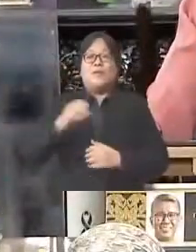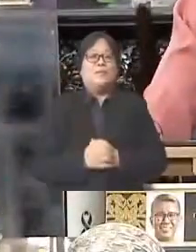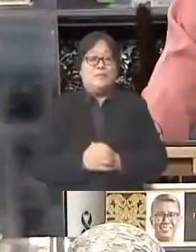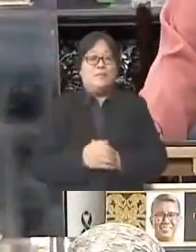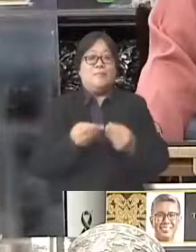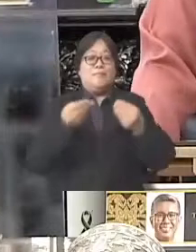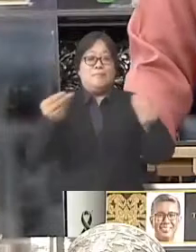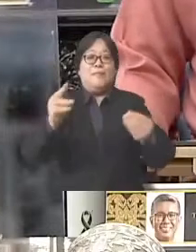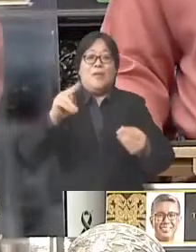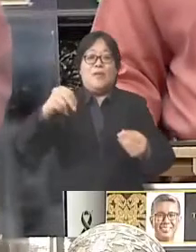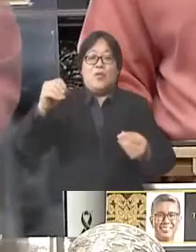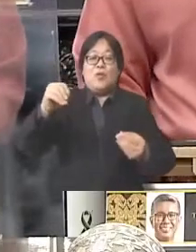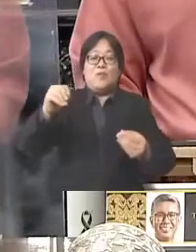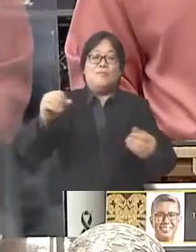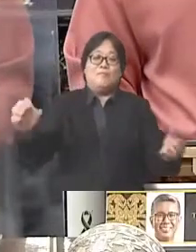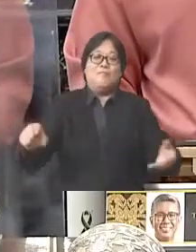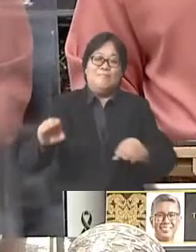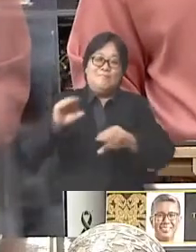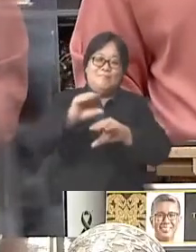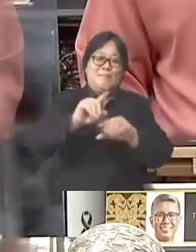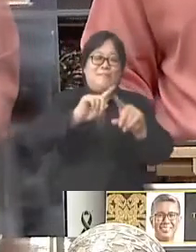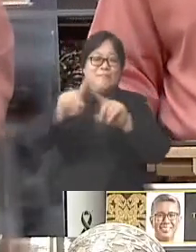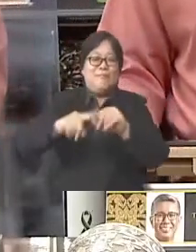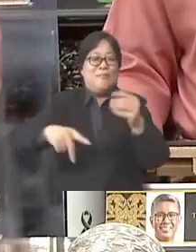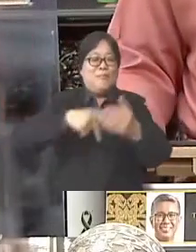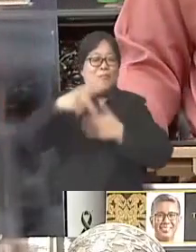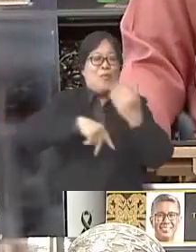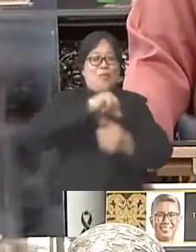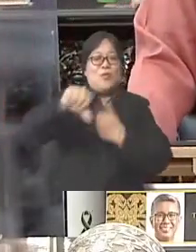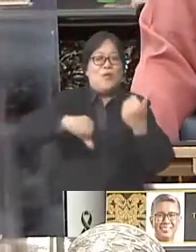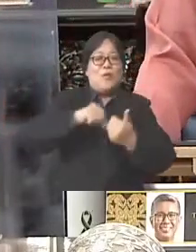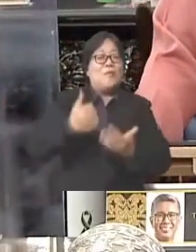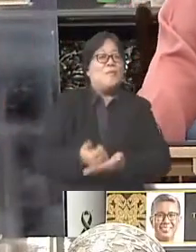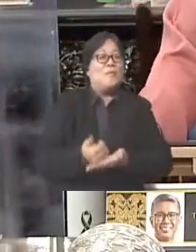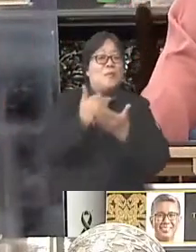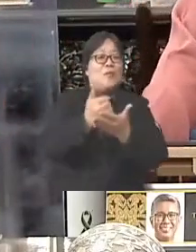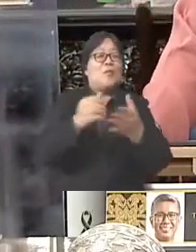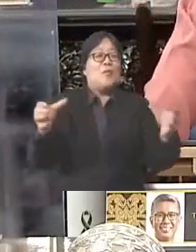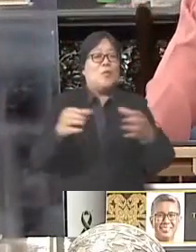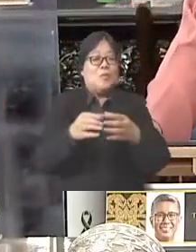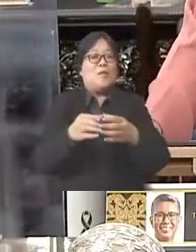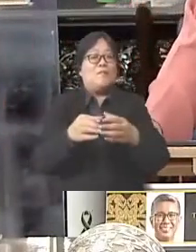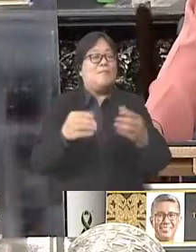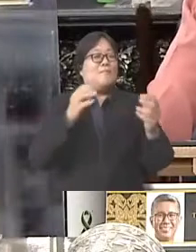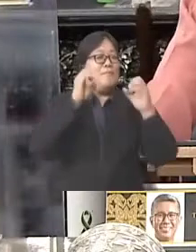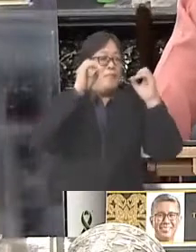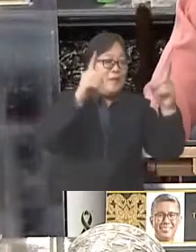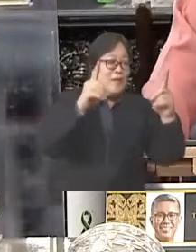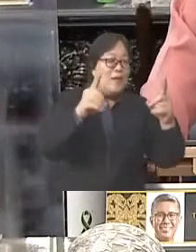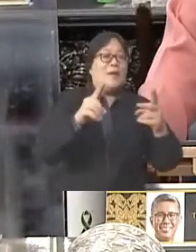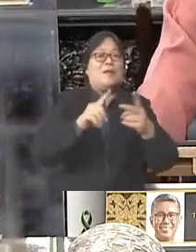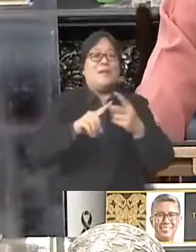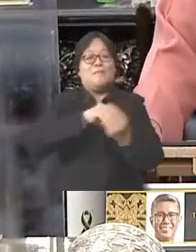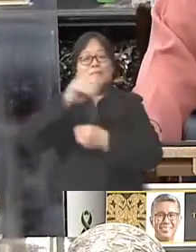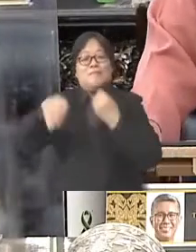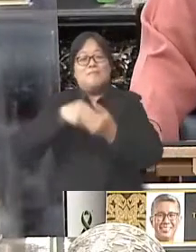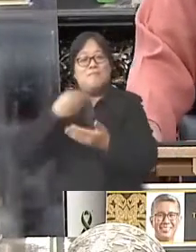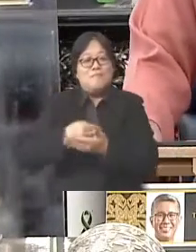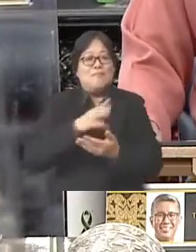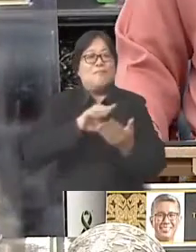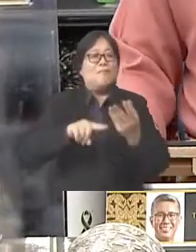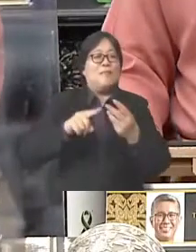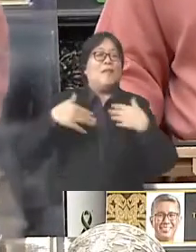kepada enjoy untuk membiayai berbagai program sosial membantu golongan rentan dari segi pendidikan pencernaan